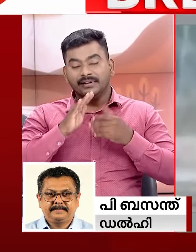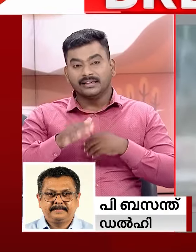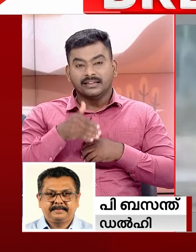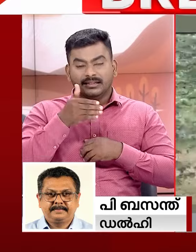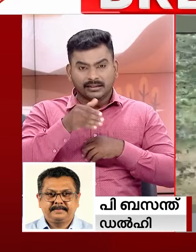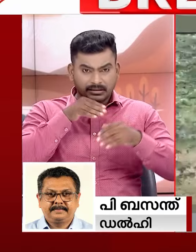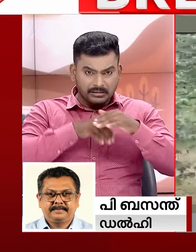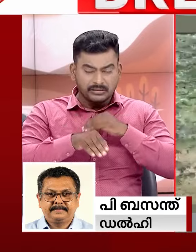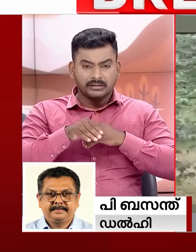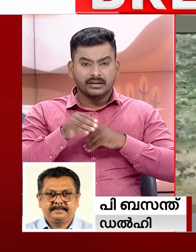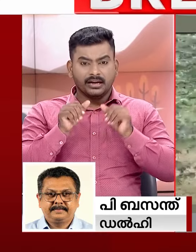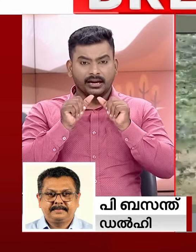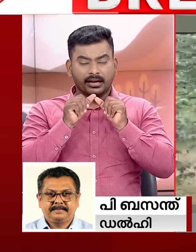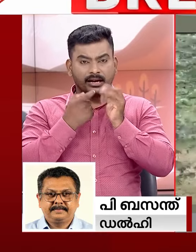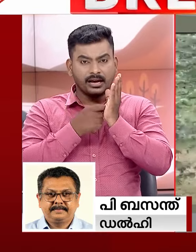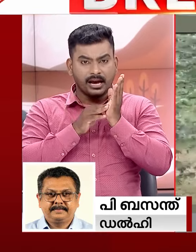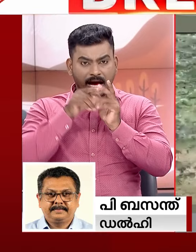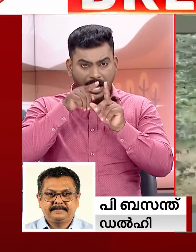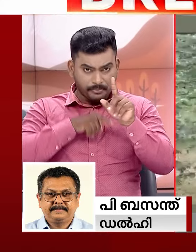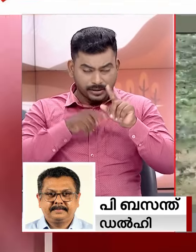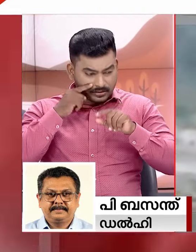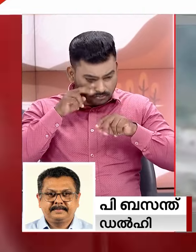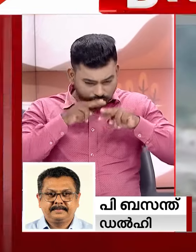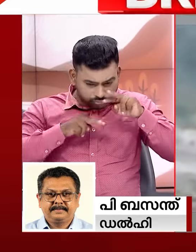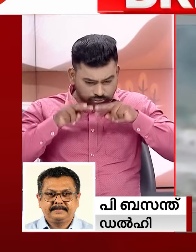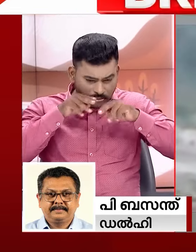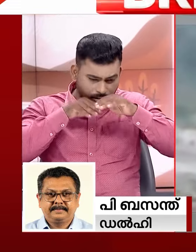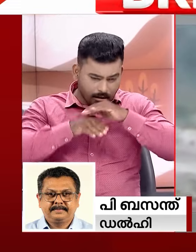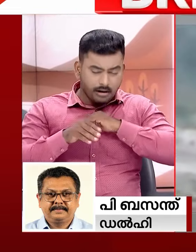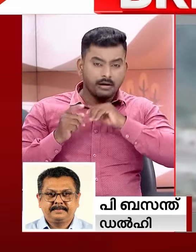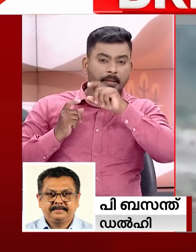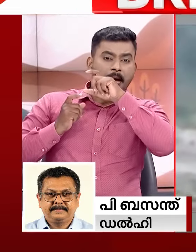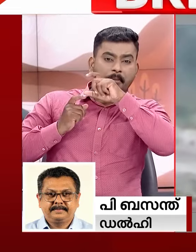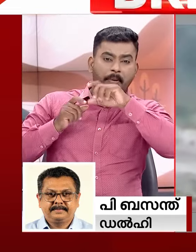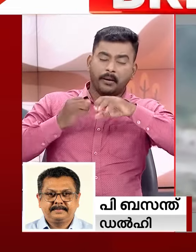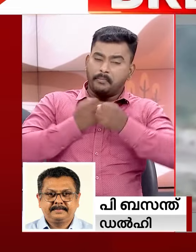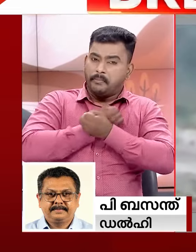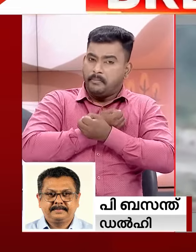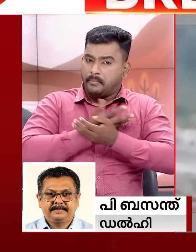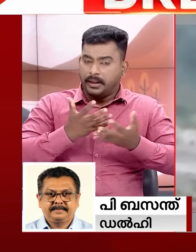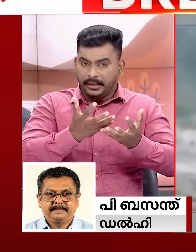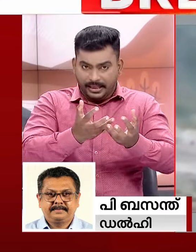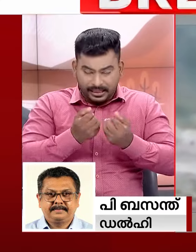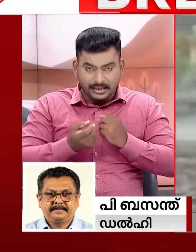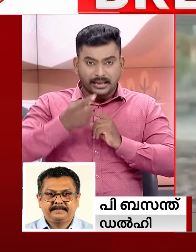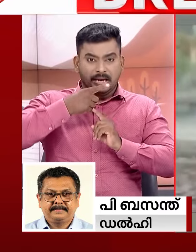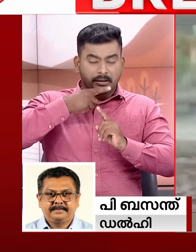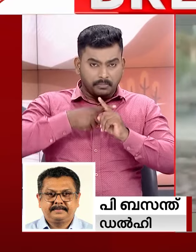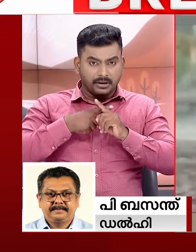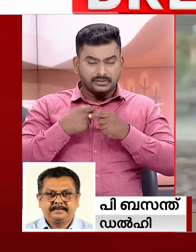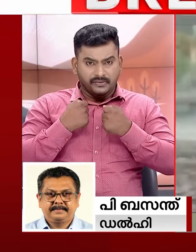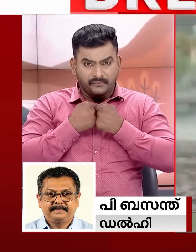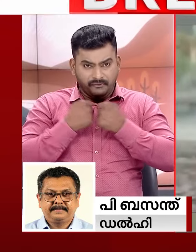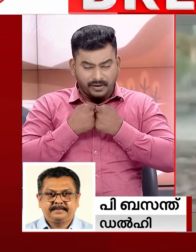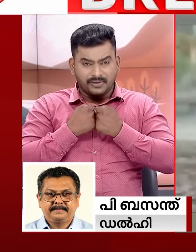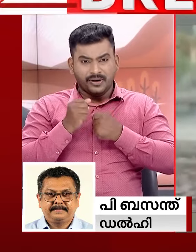രഹസ്യ കേന്ദ്രത്തിൽ പരിശോധന നടത്തിയപ്പോൾ വലിയ തോതിലുള്ള ആയുധ ശേഖരങ്ങളും അതോടൊപ്പം തന്നെ യുദ്ധസമാനമായ സാഹചര്യങ്ങളൊക്കെ കണ്ടെടുത്തു